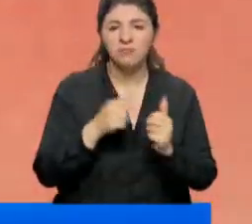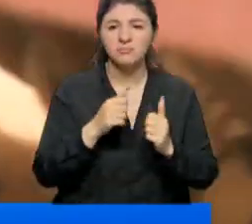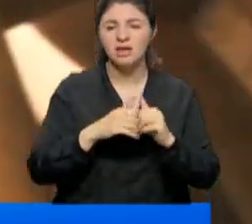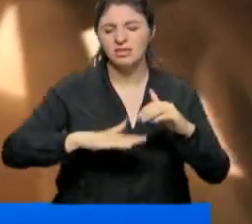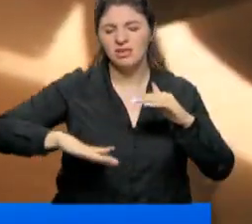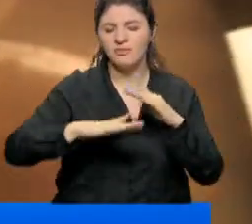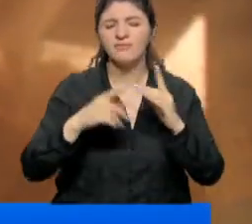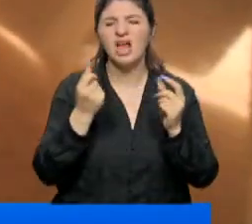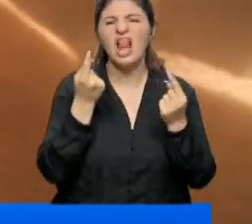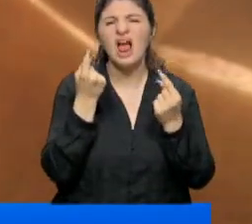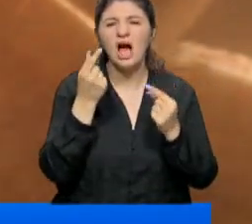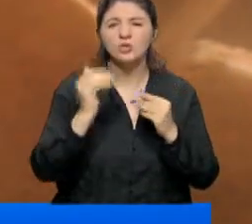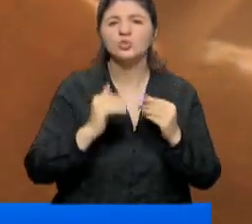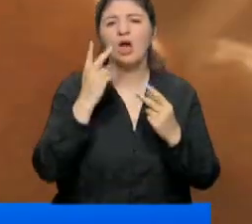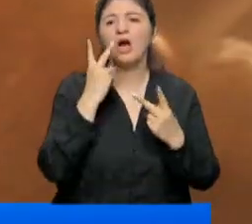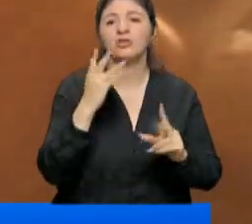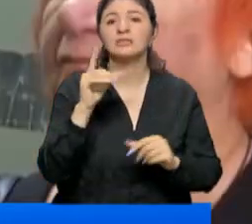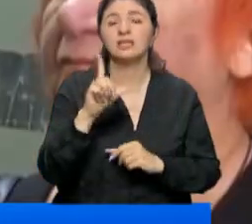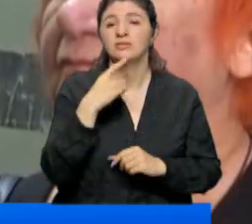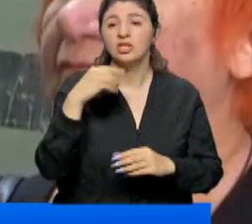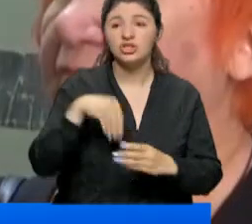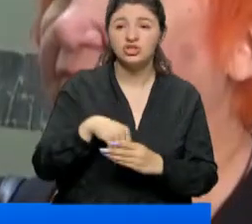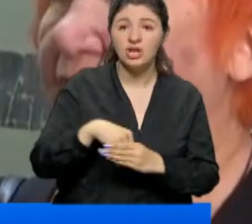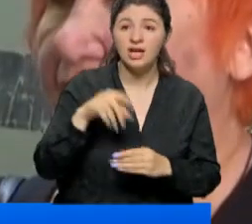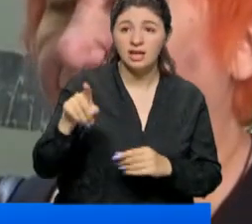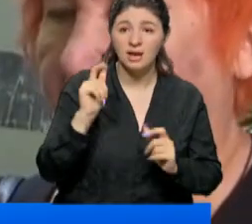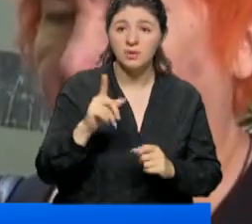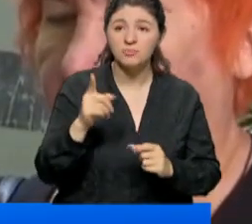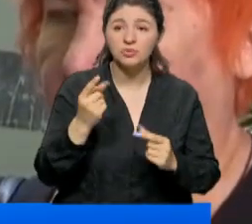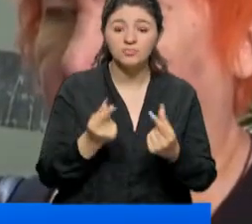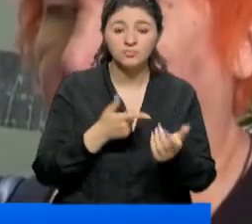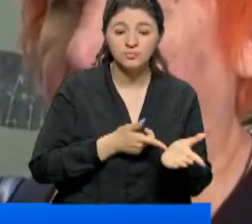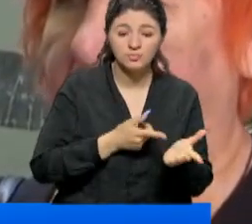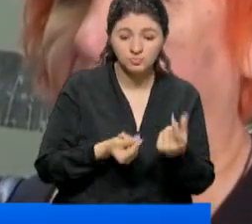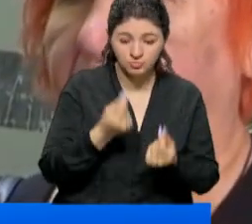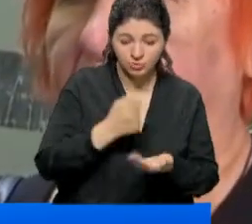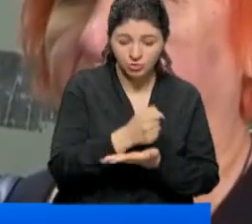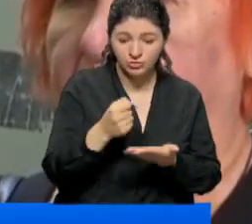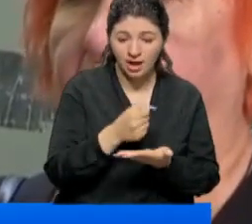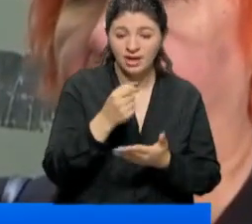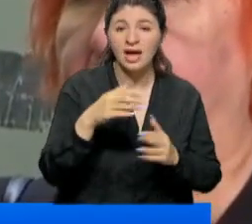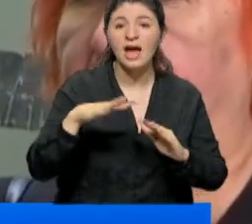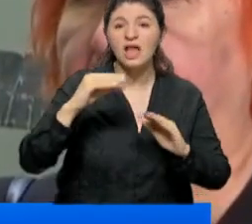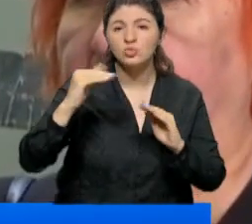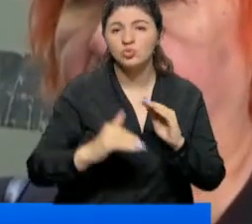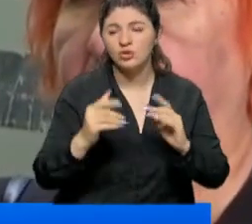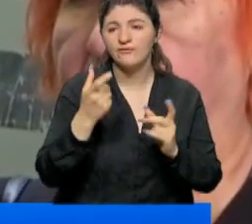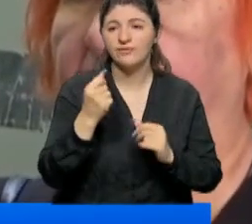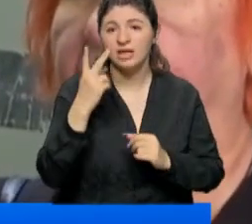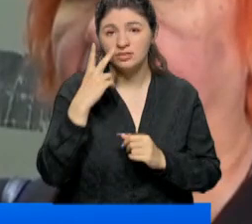fiyatı bir an önce açıklanmasını talep ettiler 3'er de uygulanan buğday tavan fiyatlarının hala